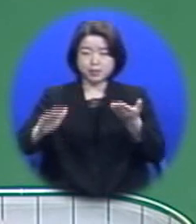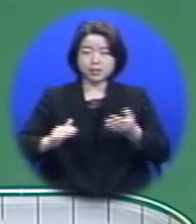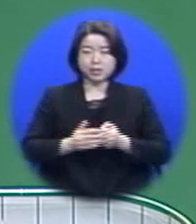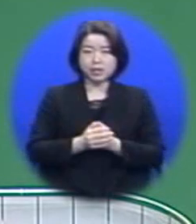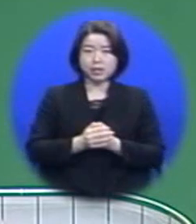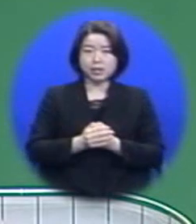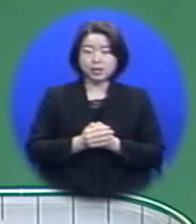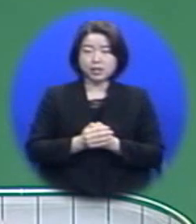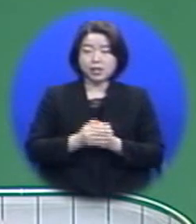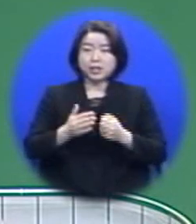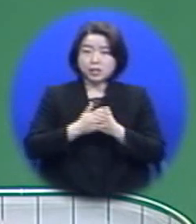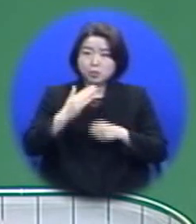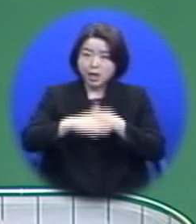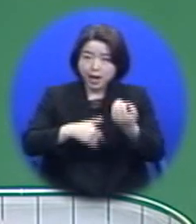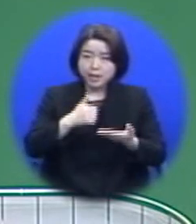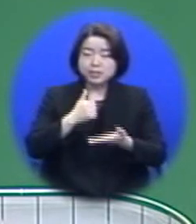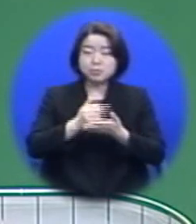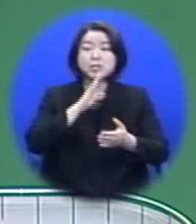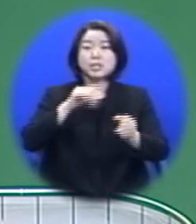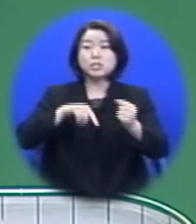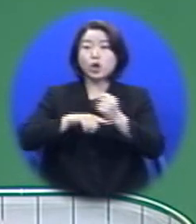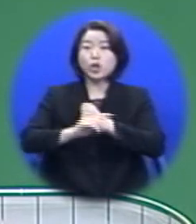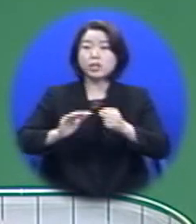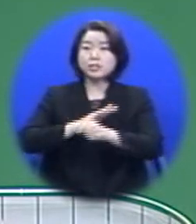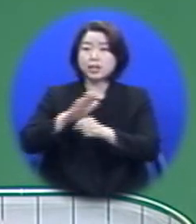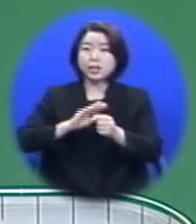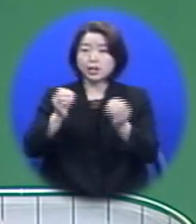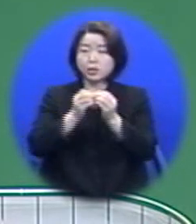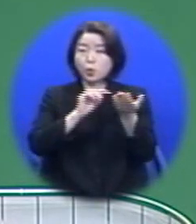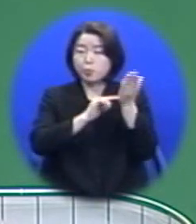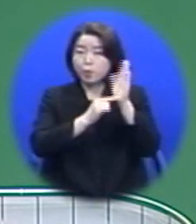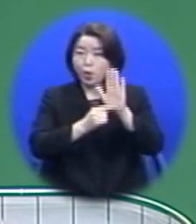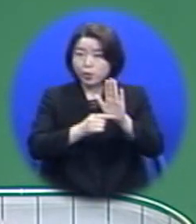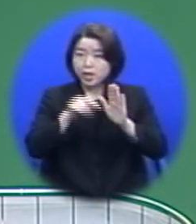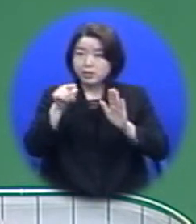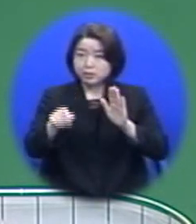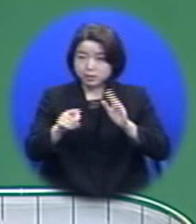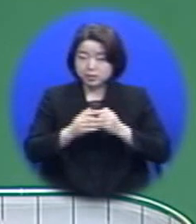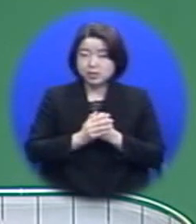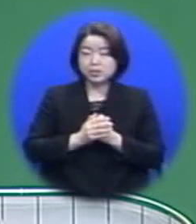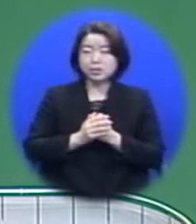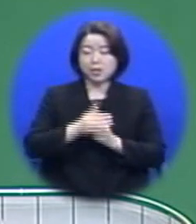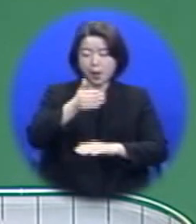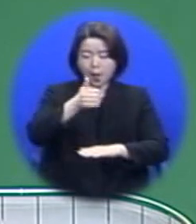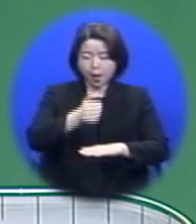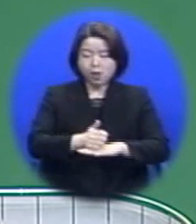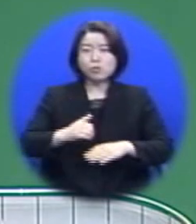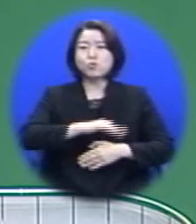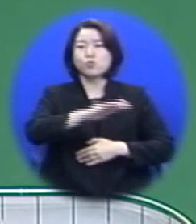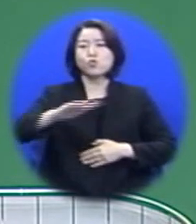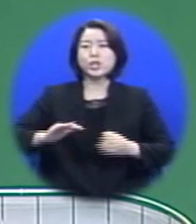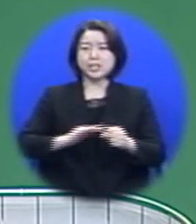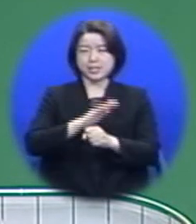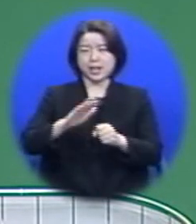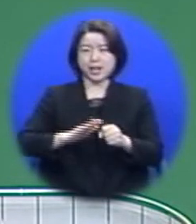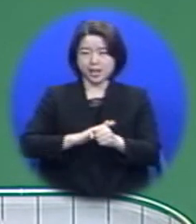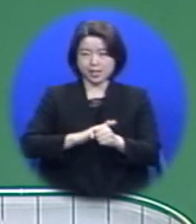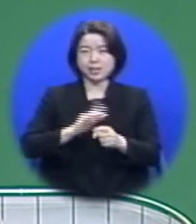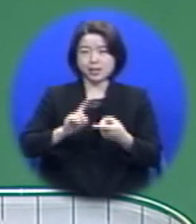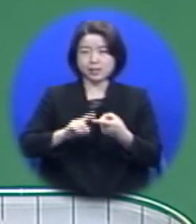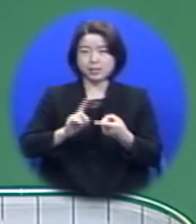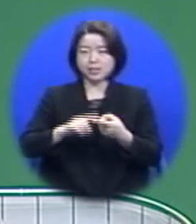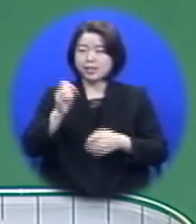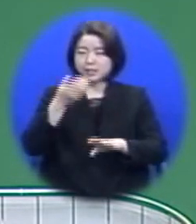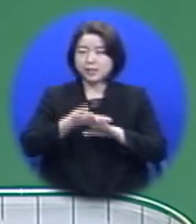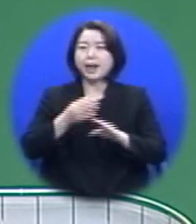하나님이 정의를 사랑하신다고 표현하신 것은 결국은 우리를 사랑하신다는 것의 또 다른 표현입니다